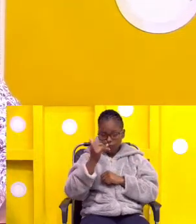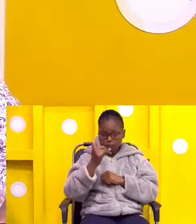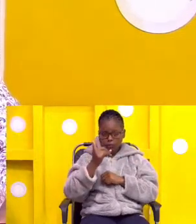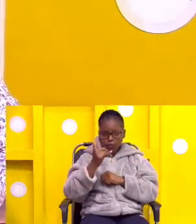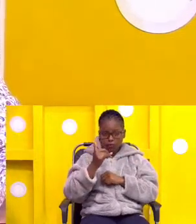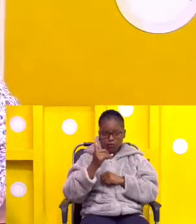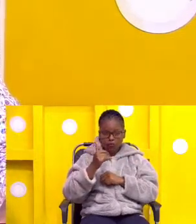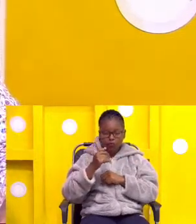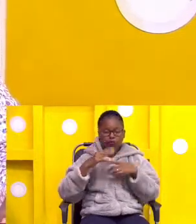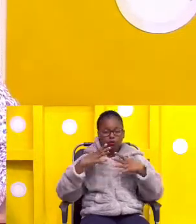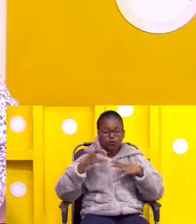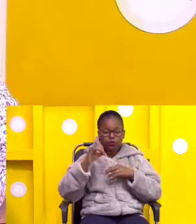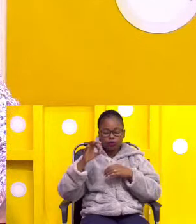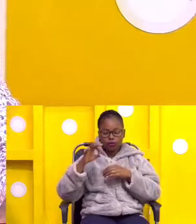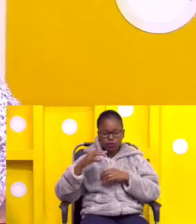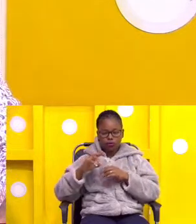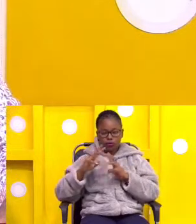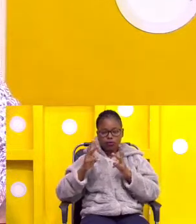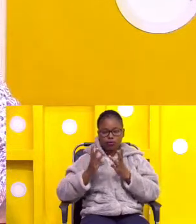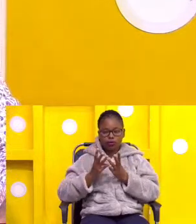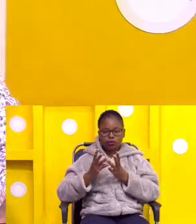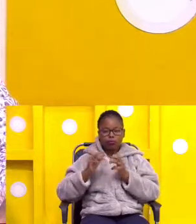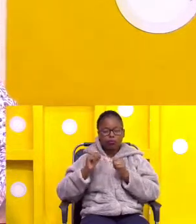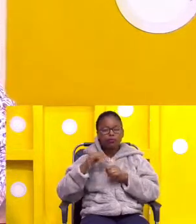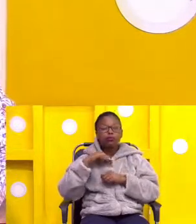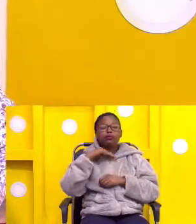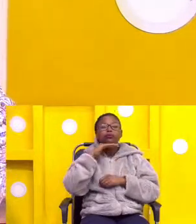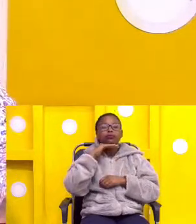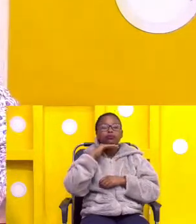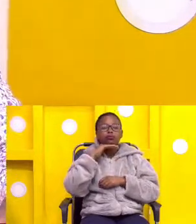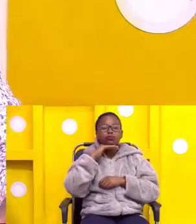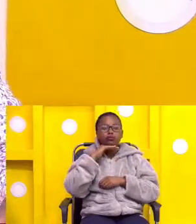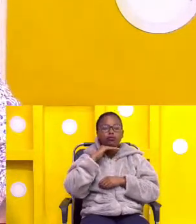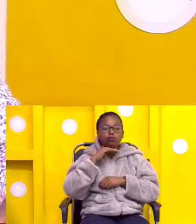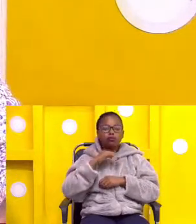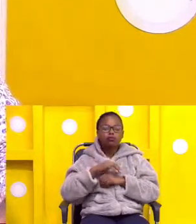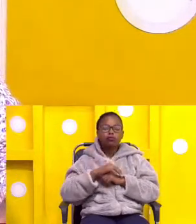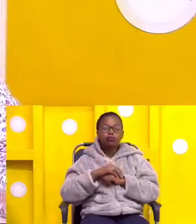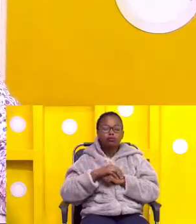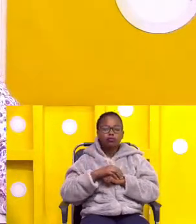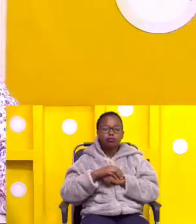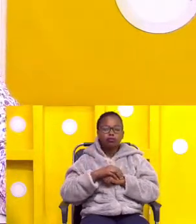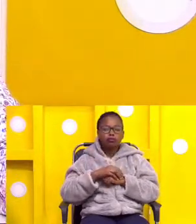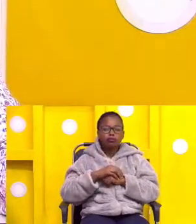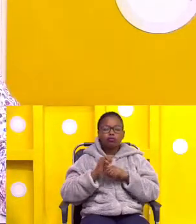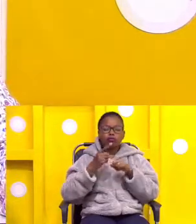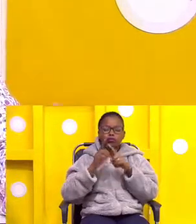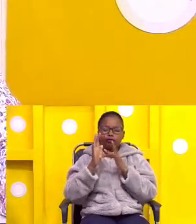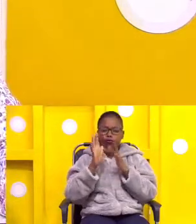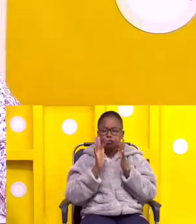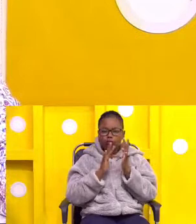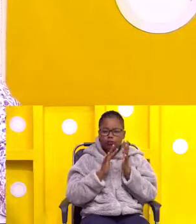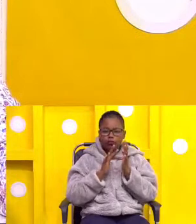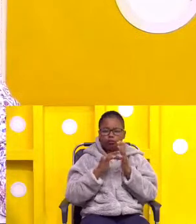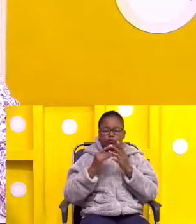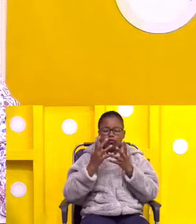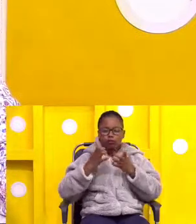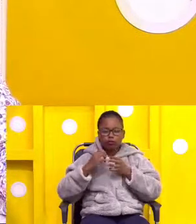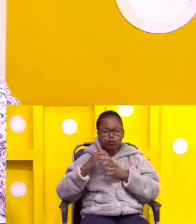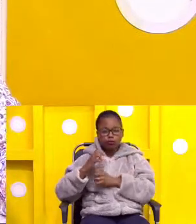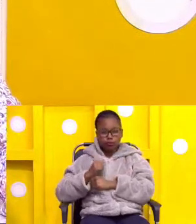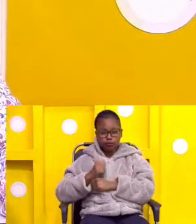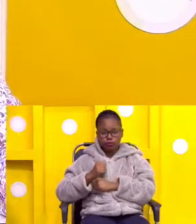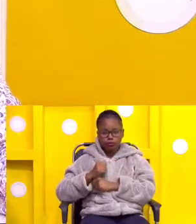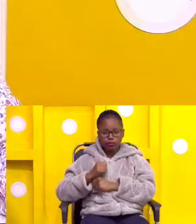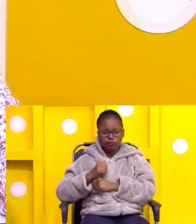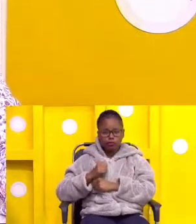thĩ nĩ makuaga mũndũ ũcio wĩhokaga nĩ akuaga no Jesus uria ndirenda wihoke